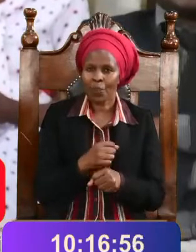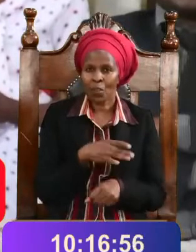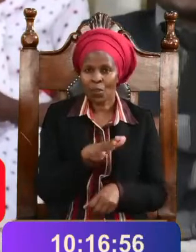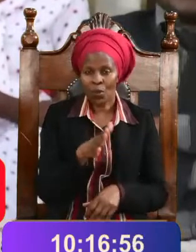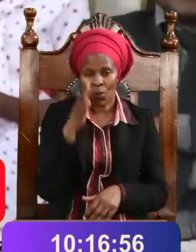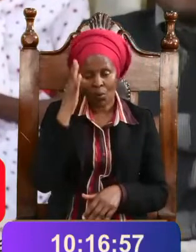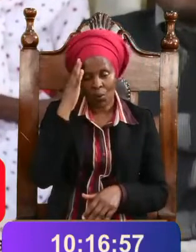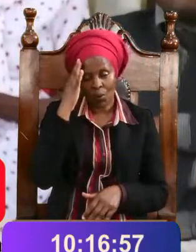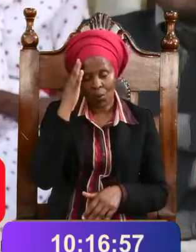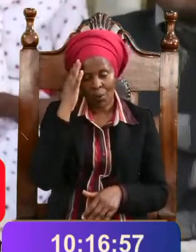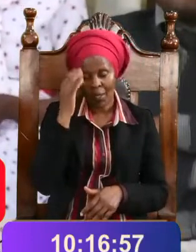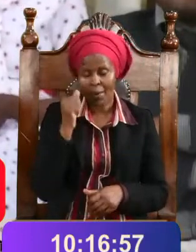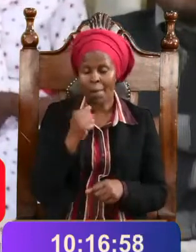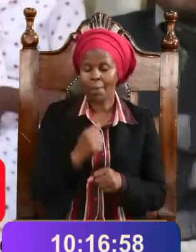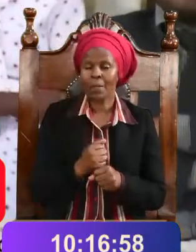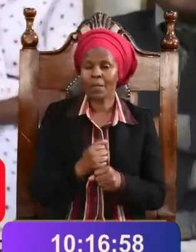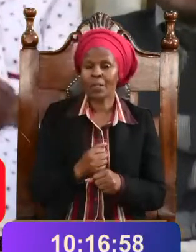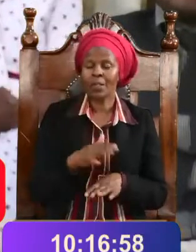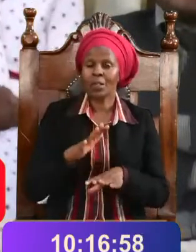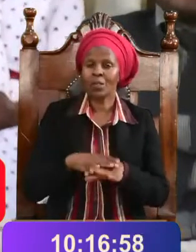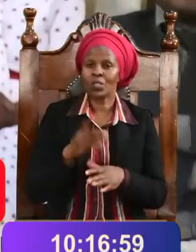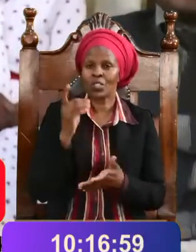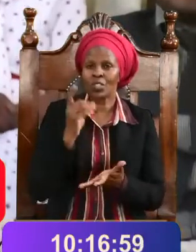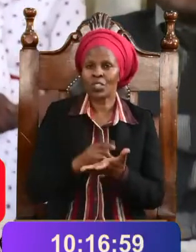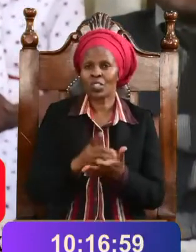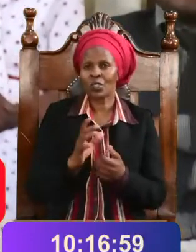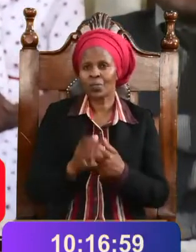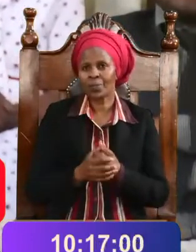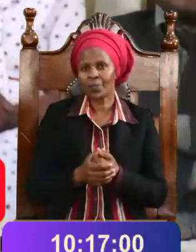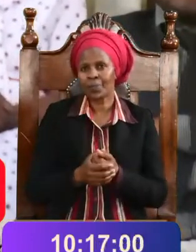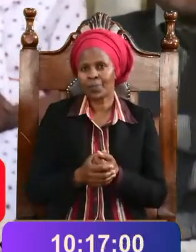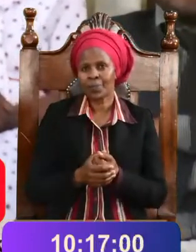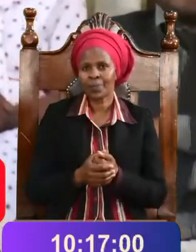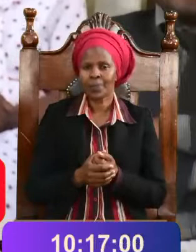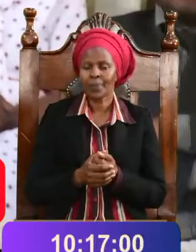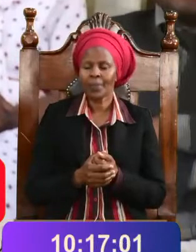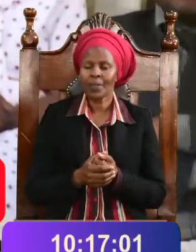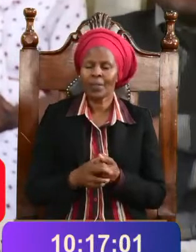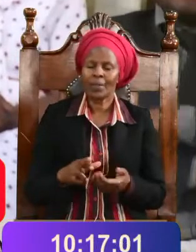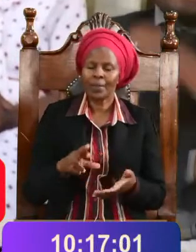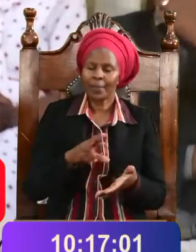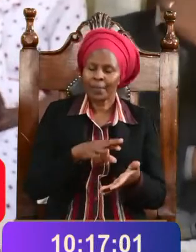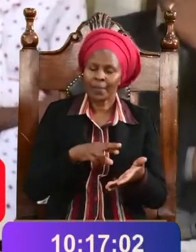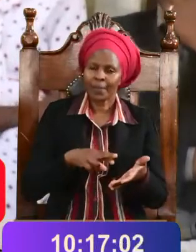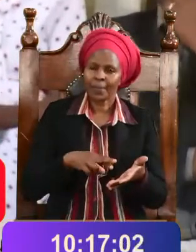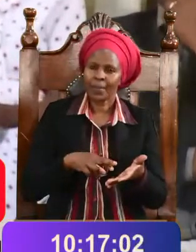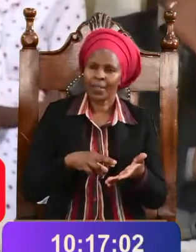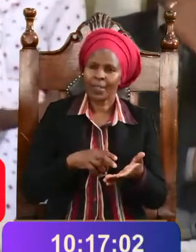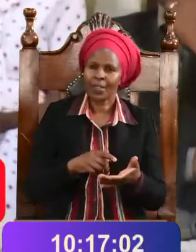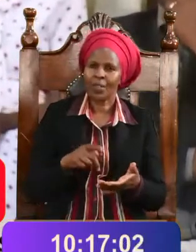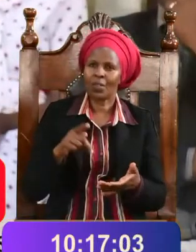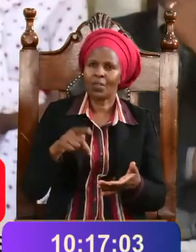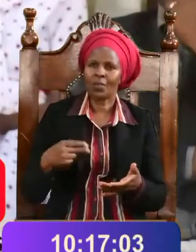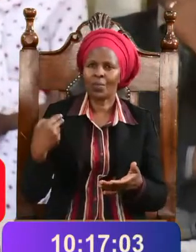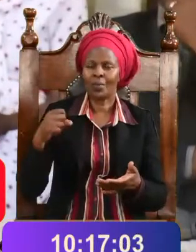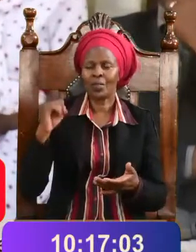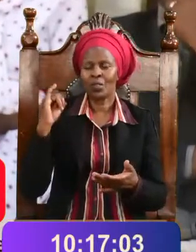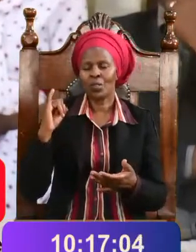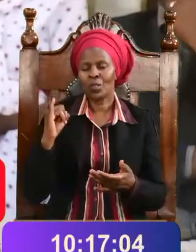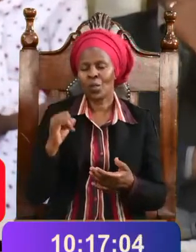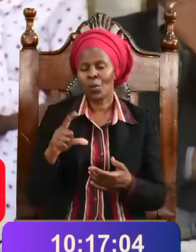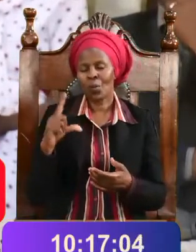how to respond in whatever situation. Praise be to God. Na pia ukisoma katika kitabu cha Wafilipi 1 mstari